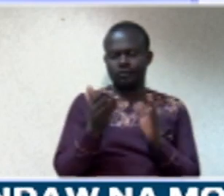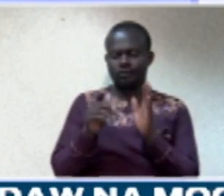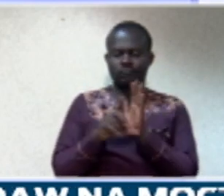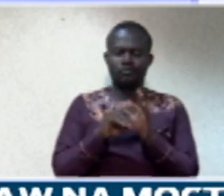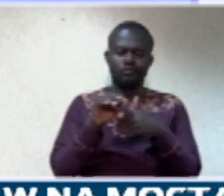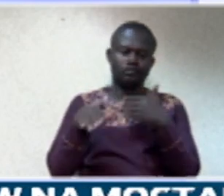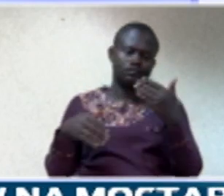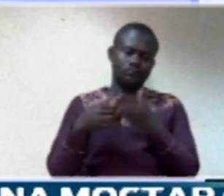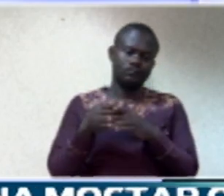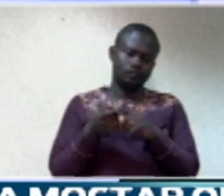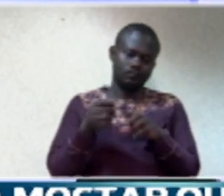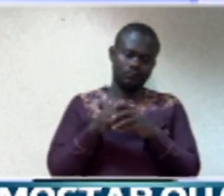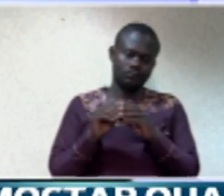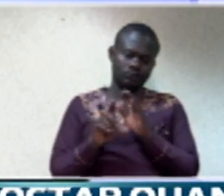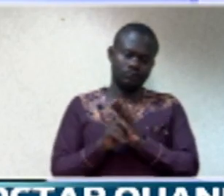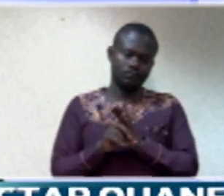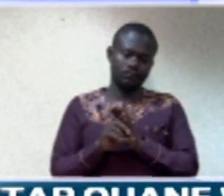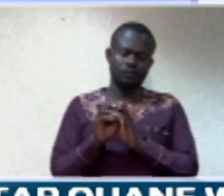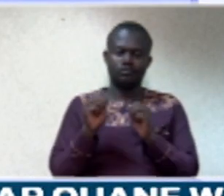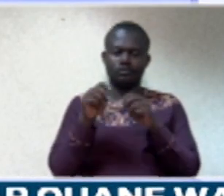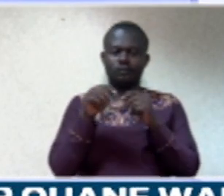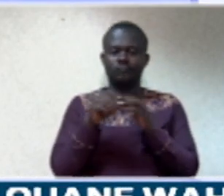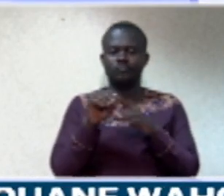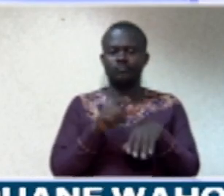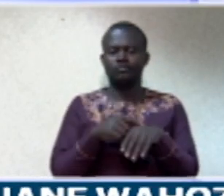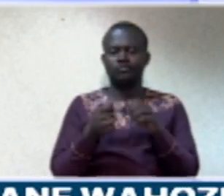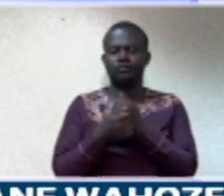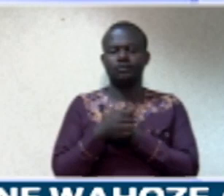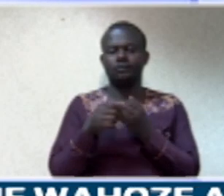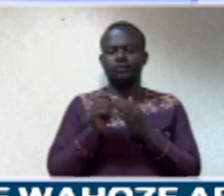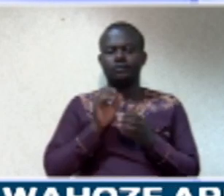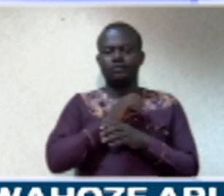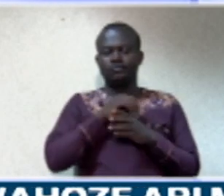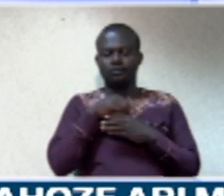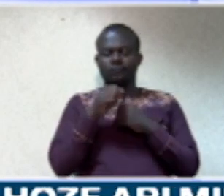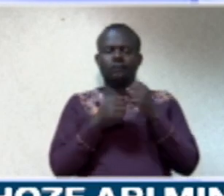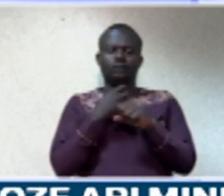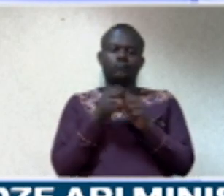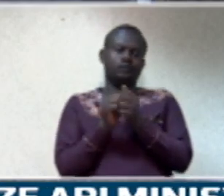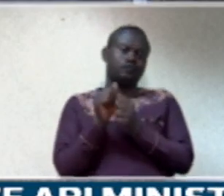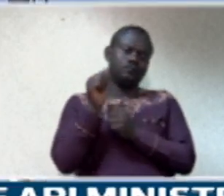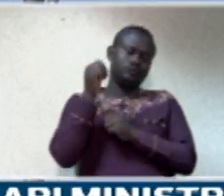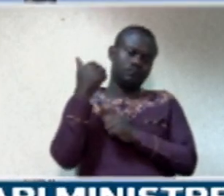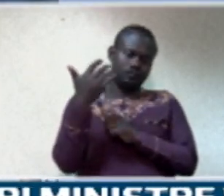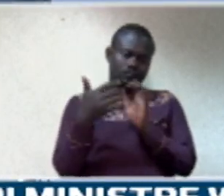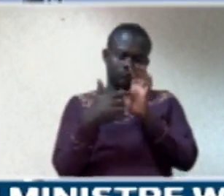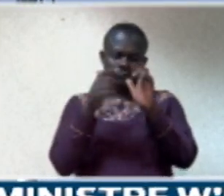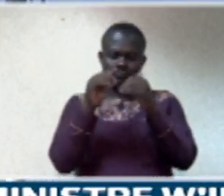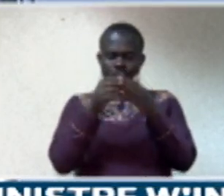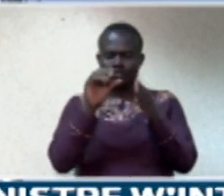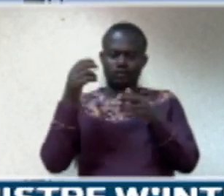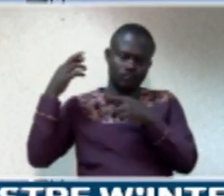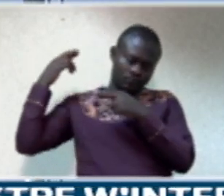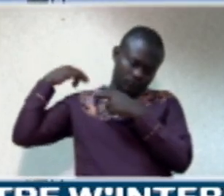yose aturutse mu mutwe w'abadepite gusa ubwo havugururwaga itegeko nshinga muri 2015 byaje kugaragara ko hari izindi